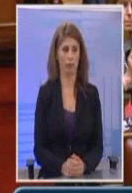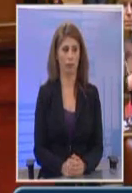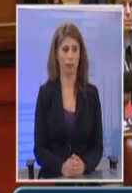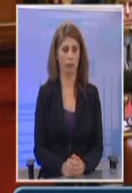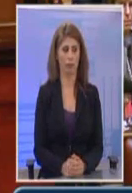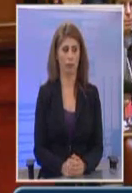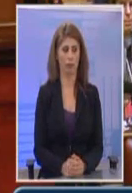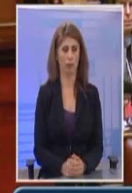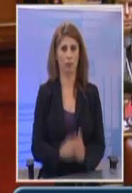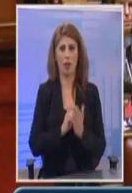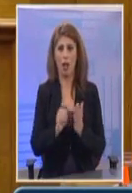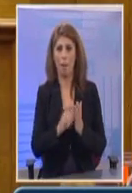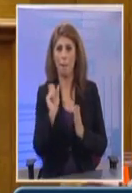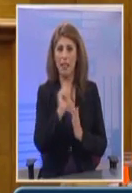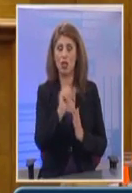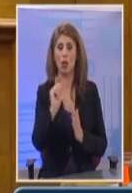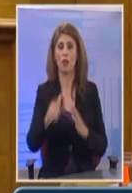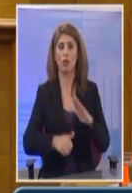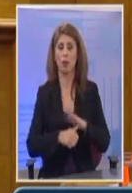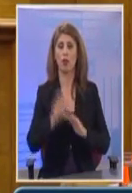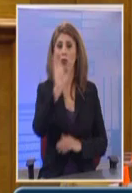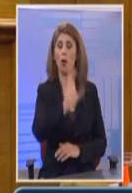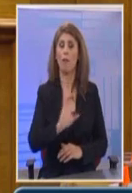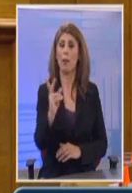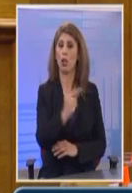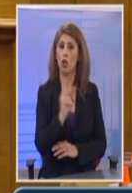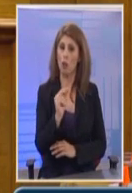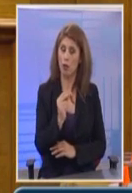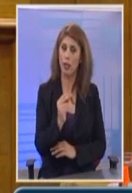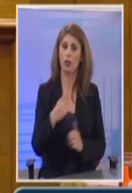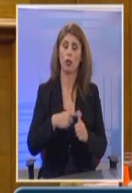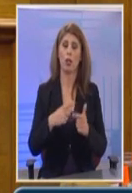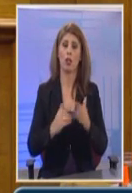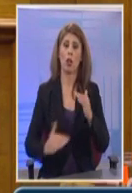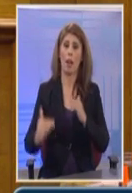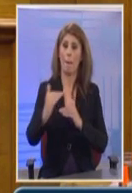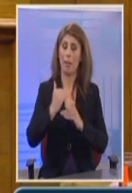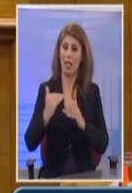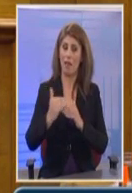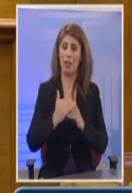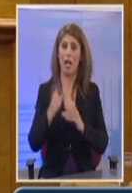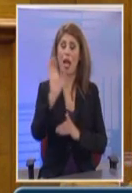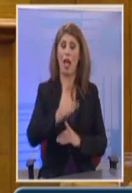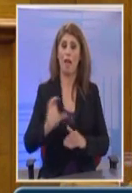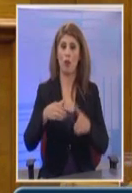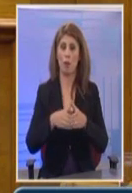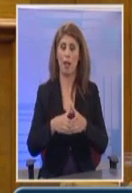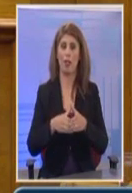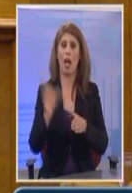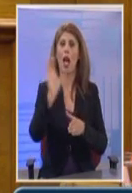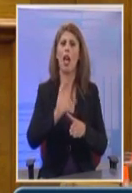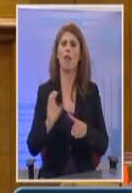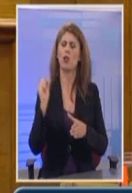Τους έστειλε επιστολές στον πρόεδρο του Ευρωπαϊκού Κοινοβουλίου, στον επικεφαλής της Ευρωομάδας Δημοκρατών και